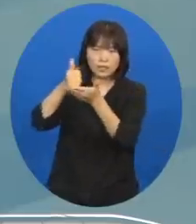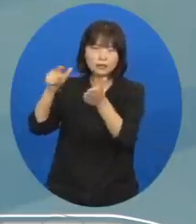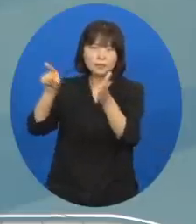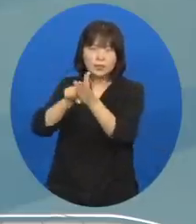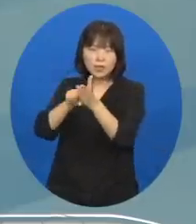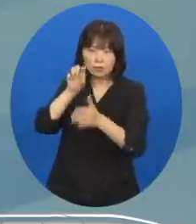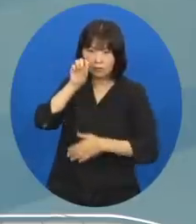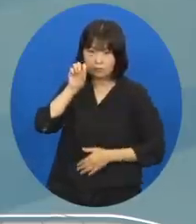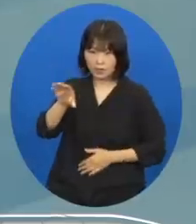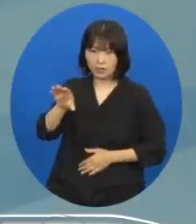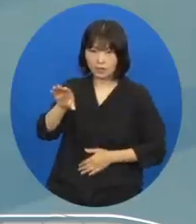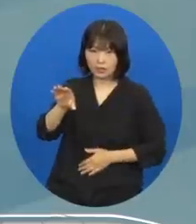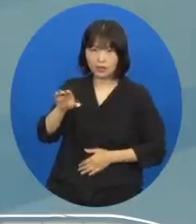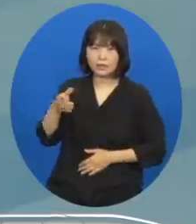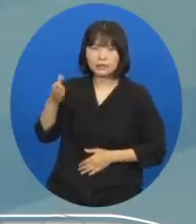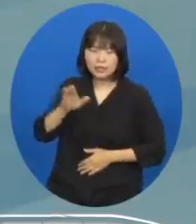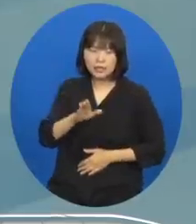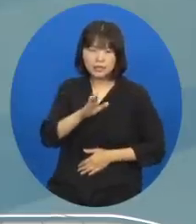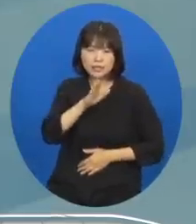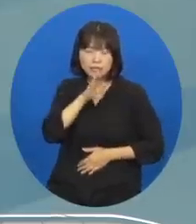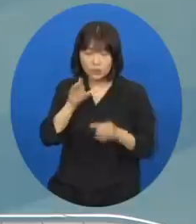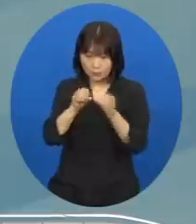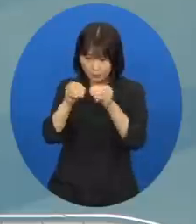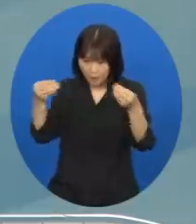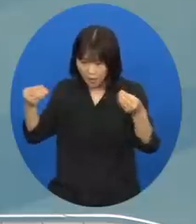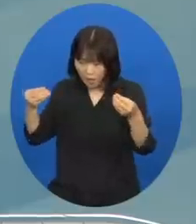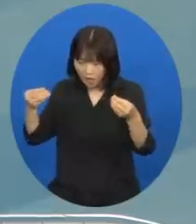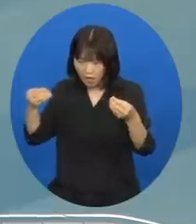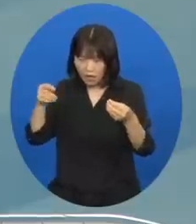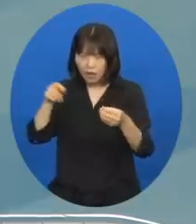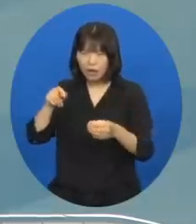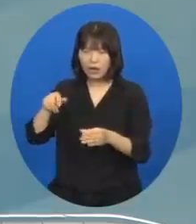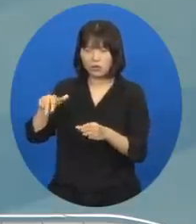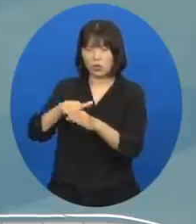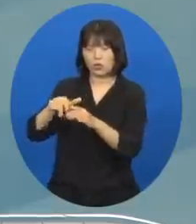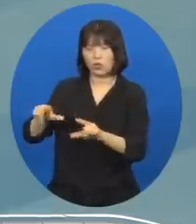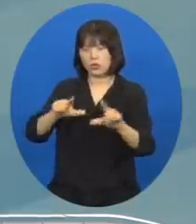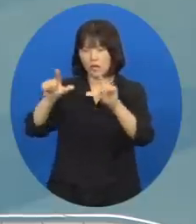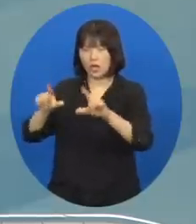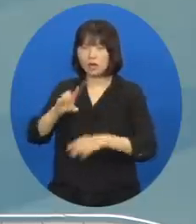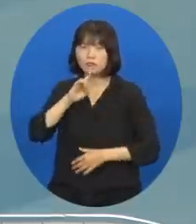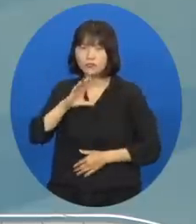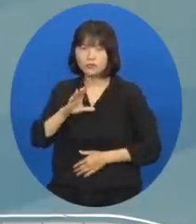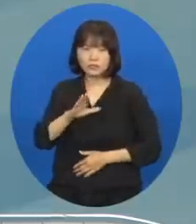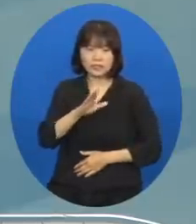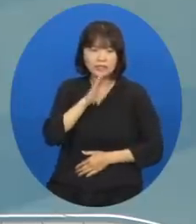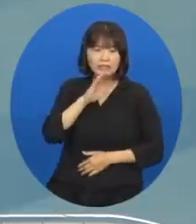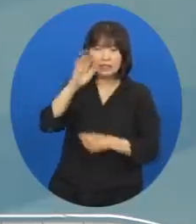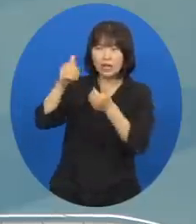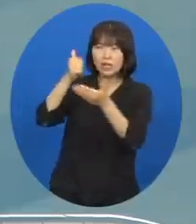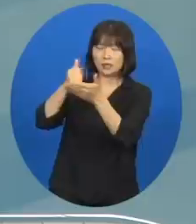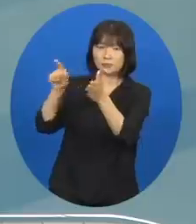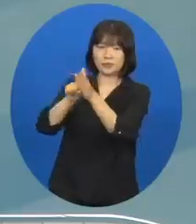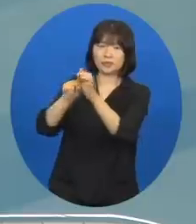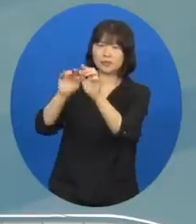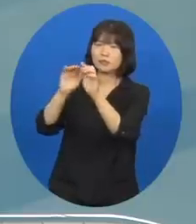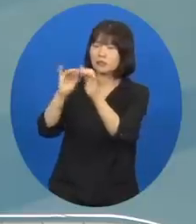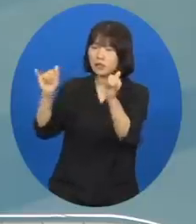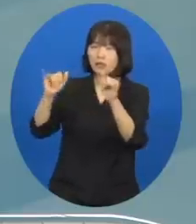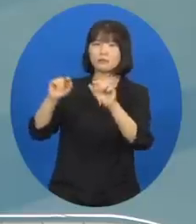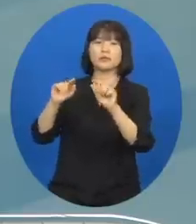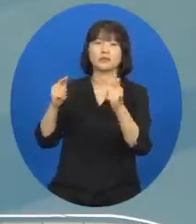했어요. 근데 실제로는 그들은 종교 생활을 했던 거지 진짜 하나님을 믿는 사람이